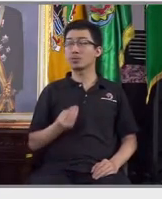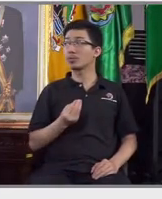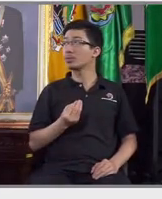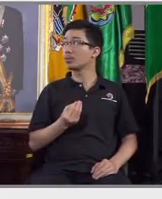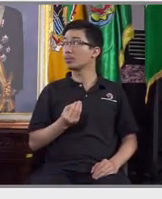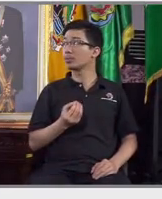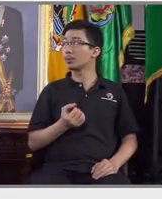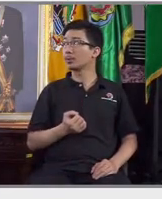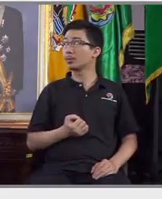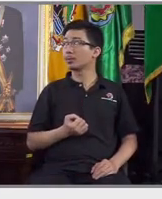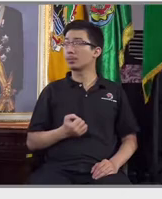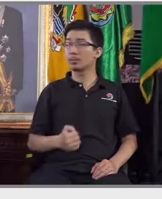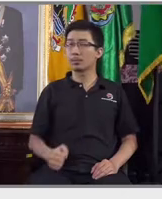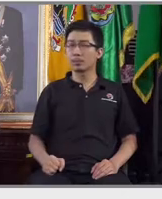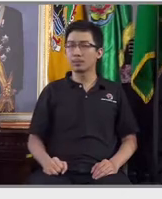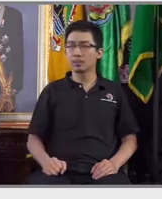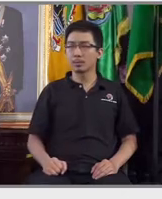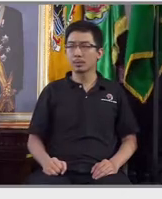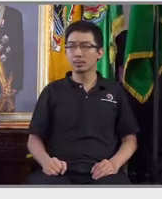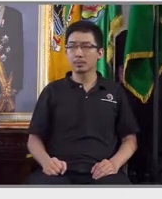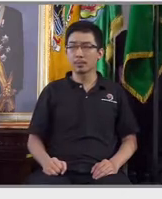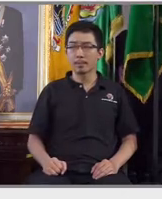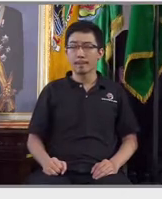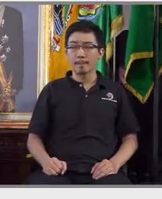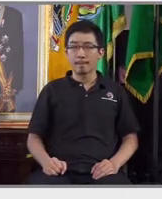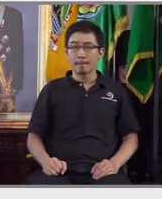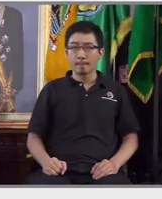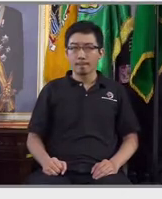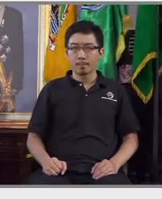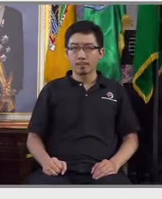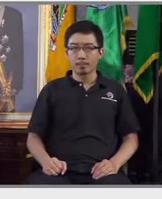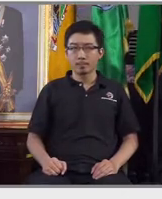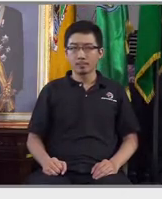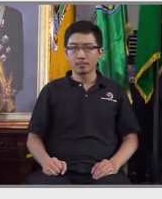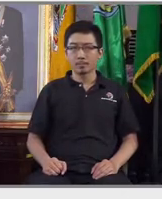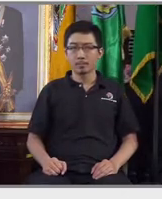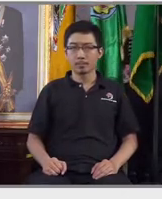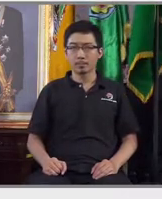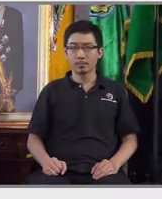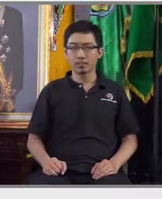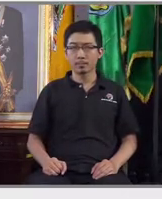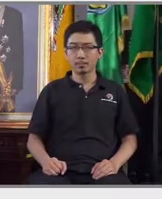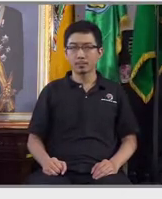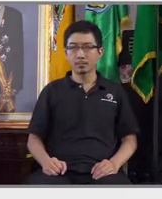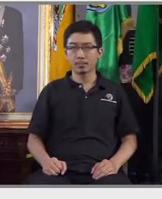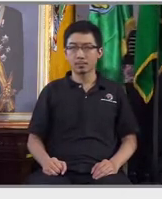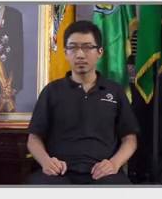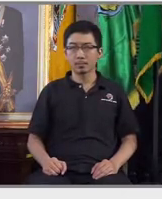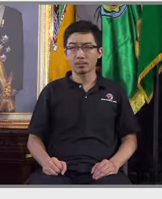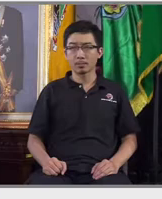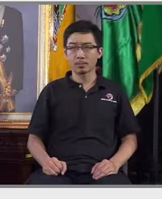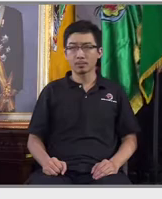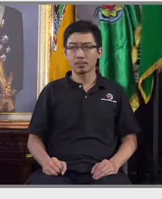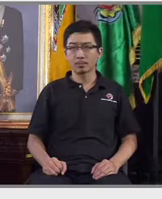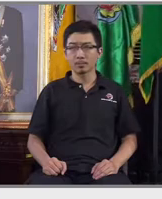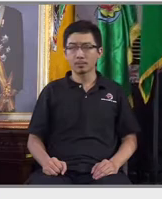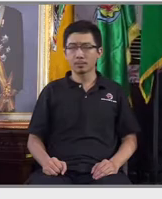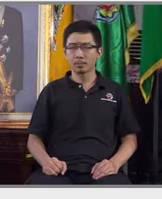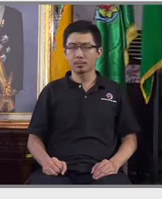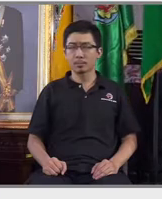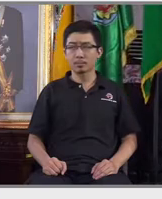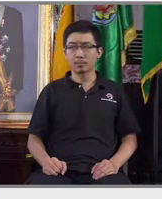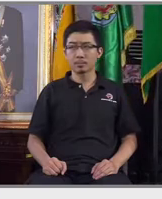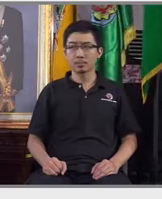Pengeluaran per kapita di Demak 10,34 juta per tahun di bawah provinsi dan nasional. Kita